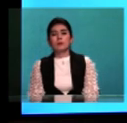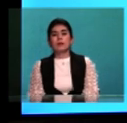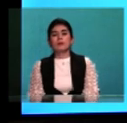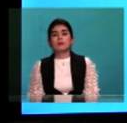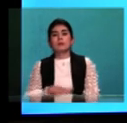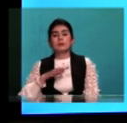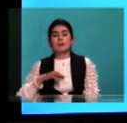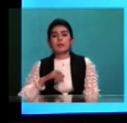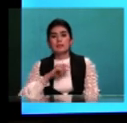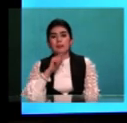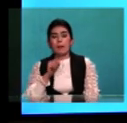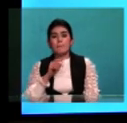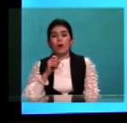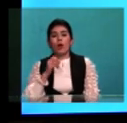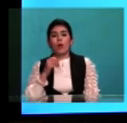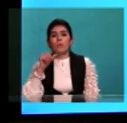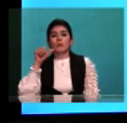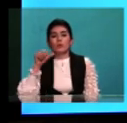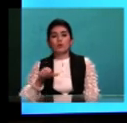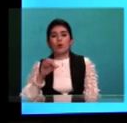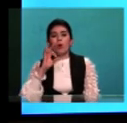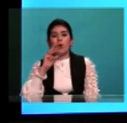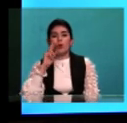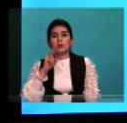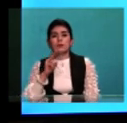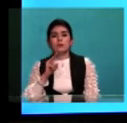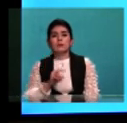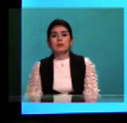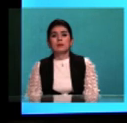Затем, после нажатия на кнопки «Ок»,